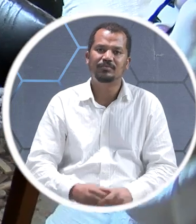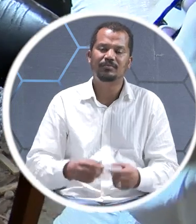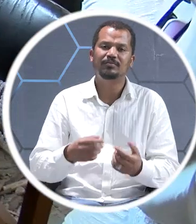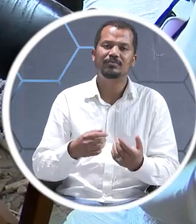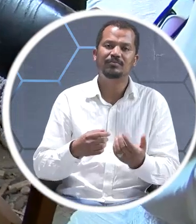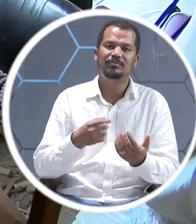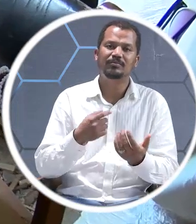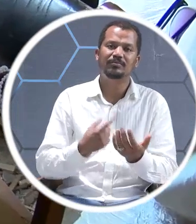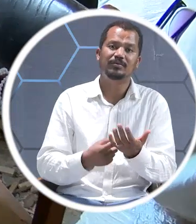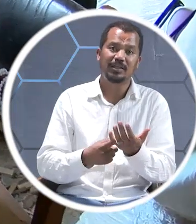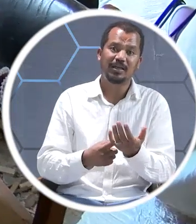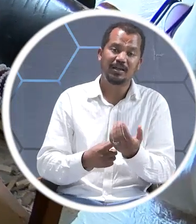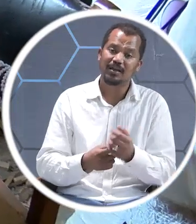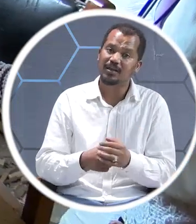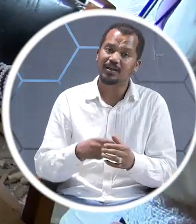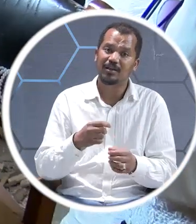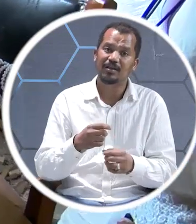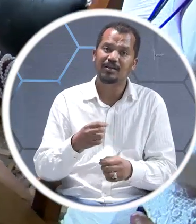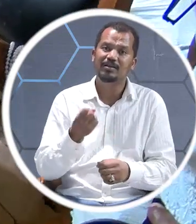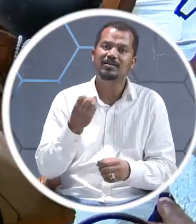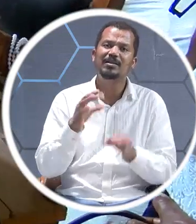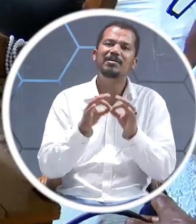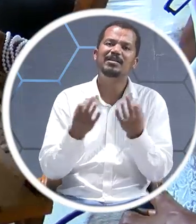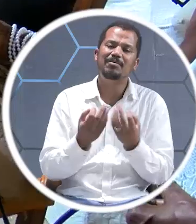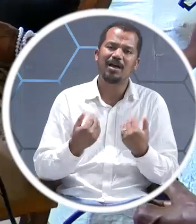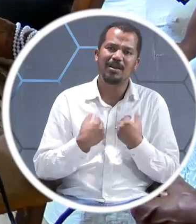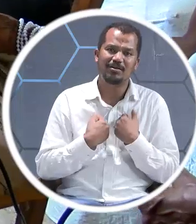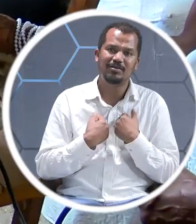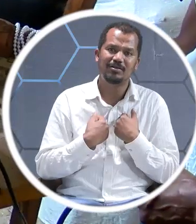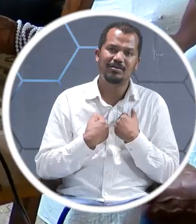ቤተሰብ መስርተዋል? አዎ አዎ።